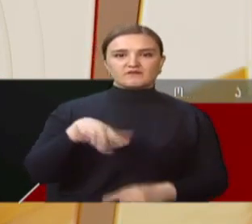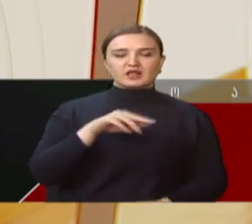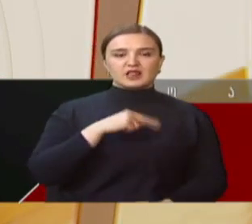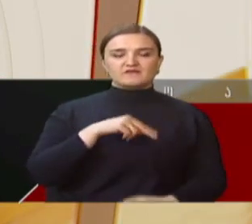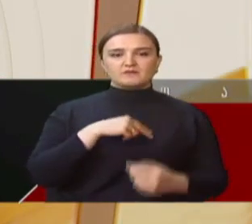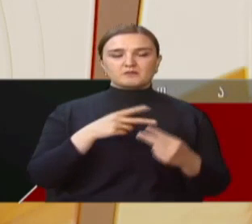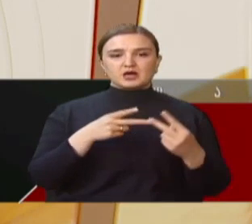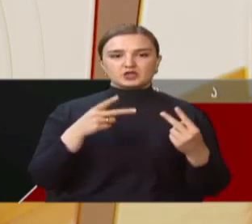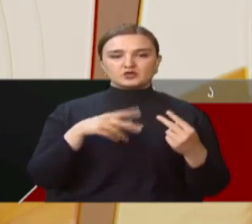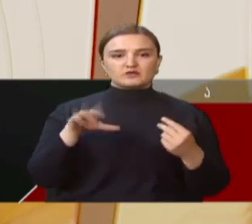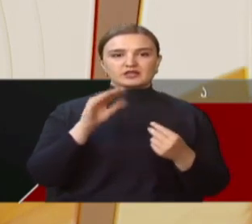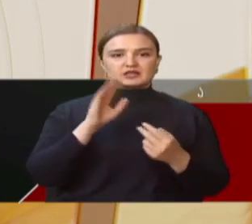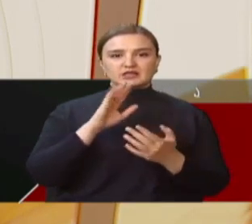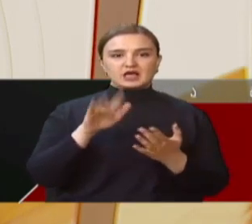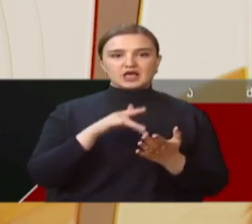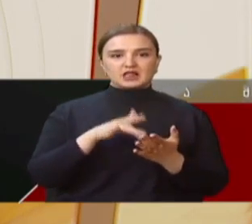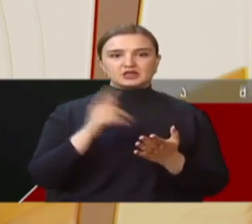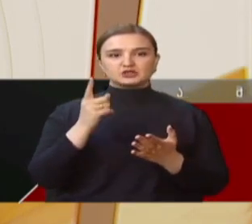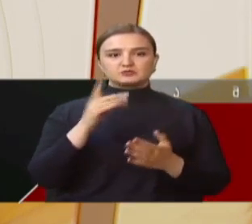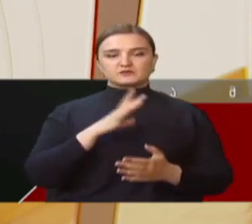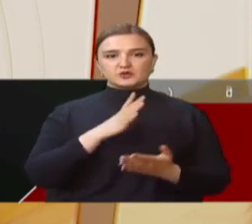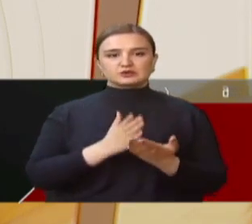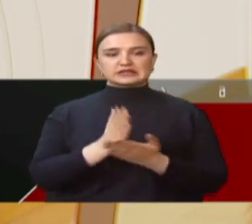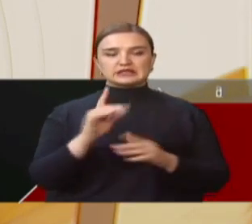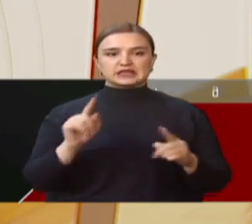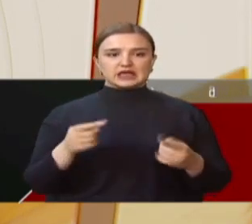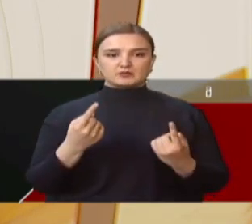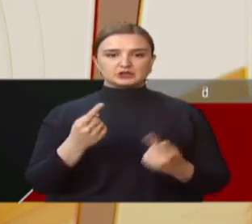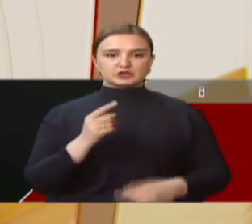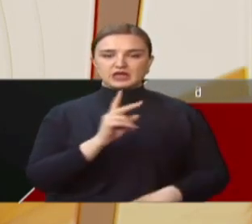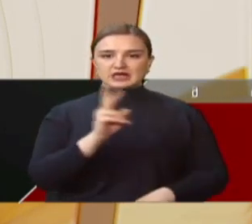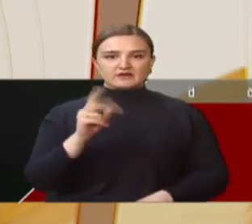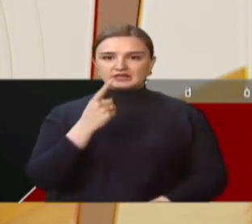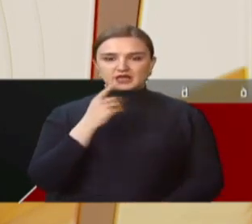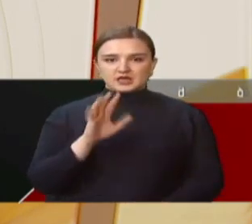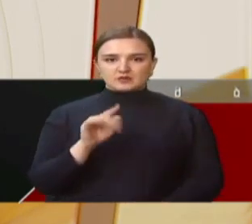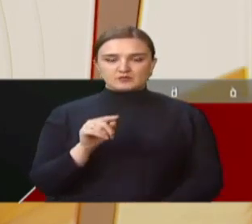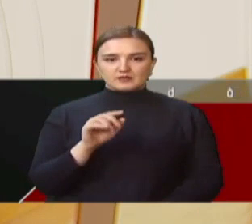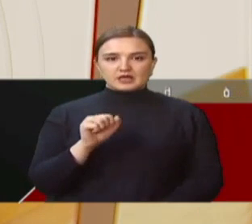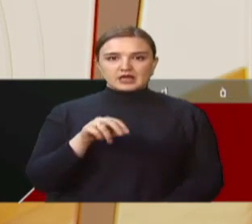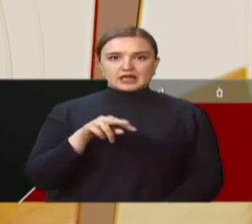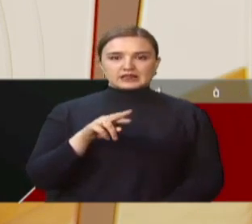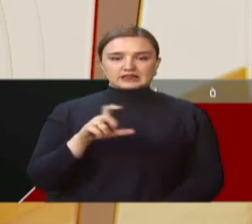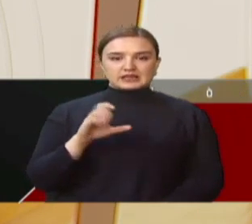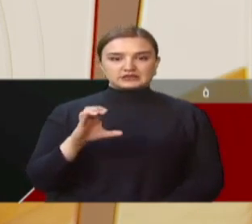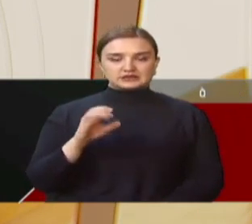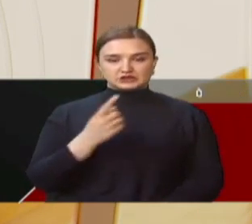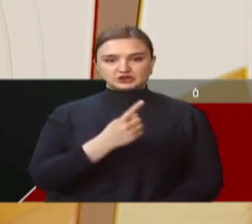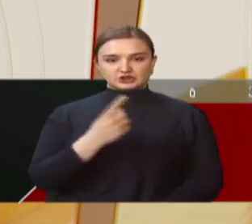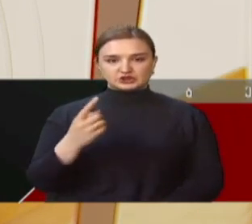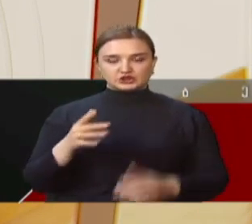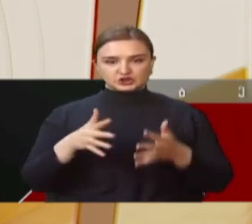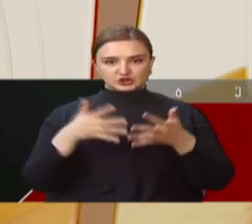partniors qvela dedakhalakshi pirveli iqo strategia amashenebeli aravin arsaugrobs amaze aldes romelits aris qvelaze didi